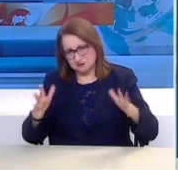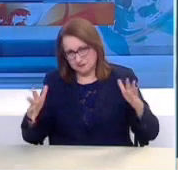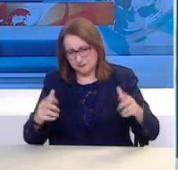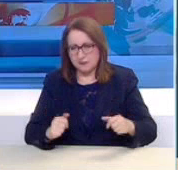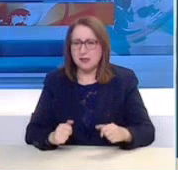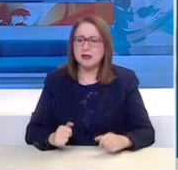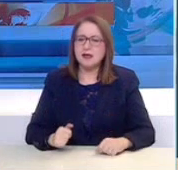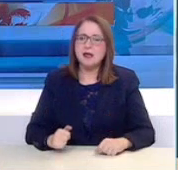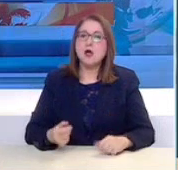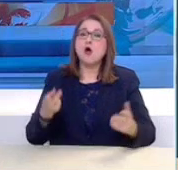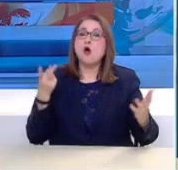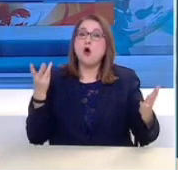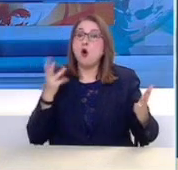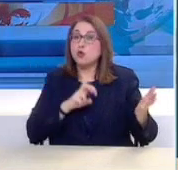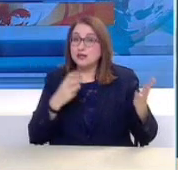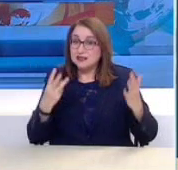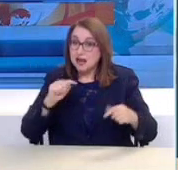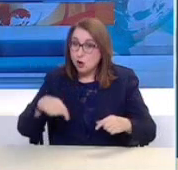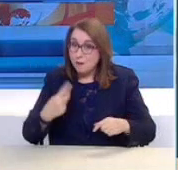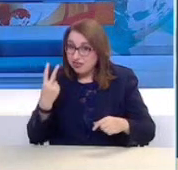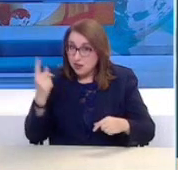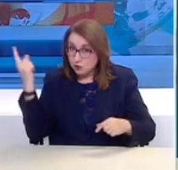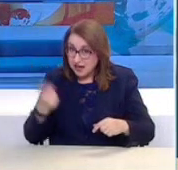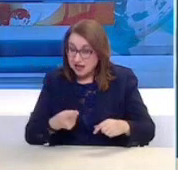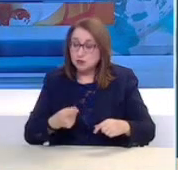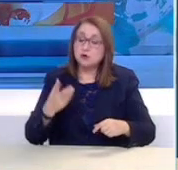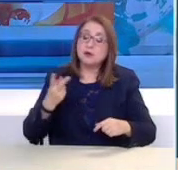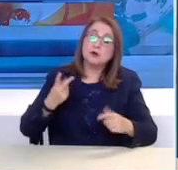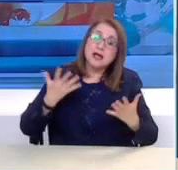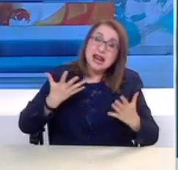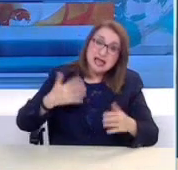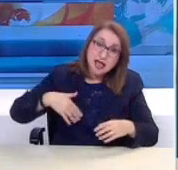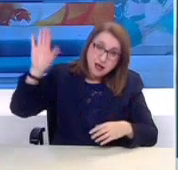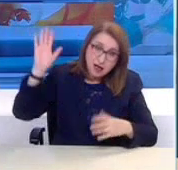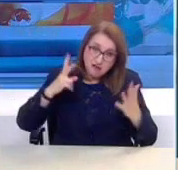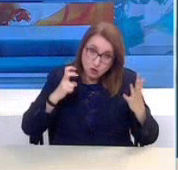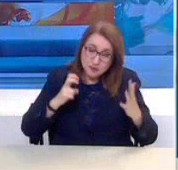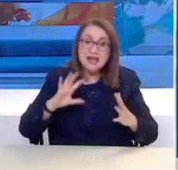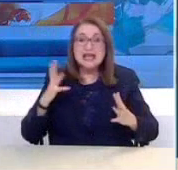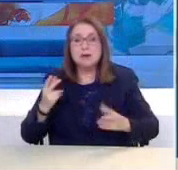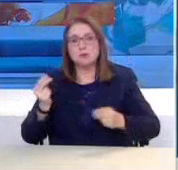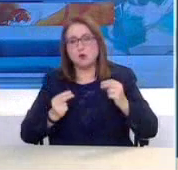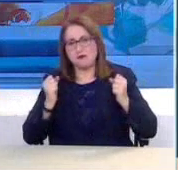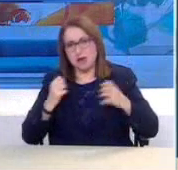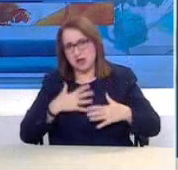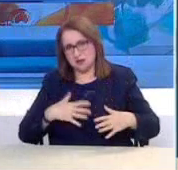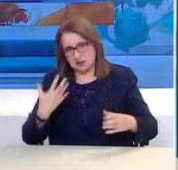89,2% είχε κάποιο υποκείμενο νόσημα ή και ηλικία 70 ετών και άνω. Έχουν συνολικά